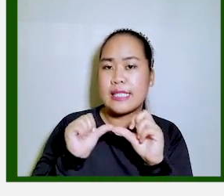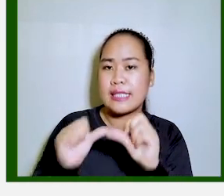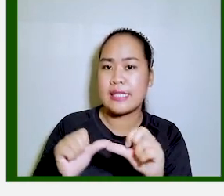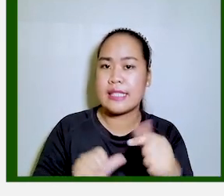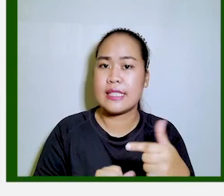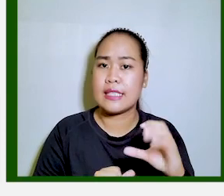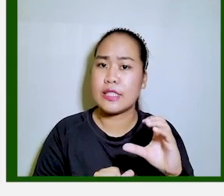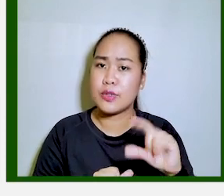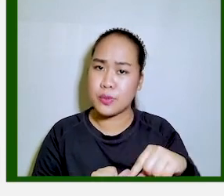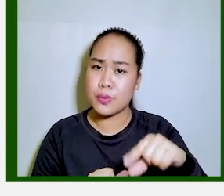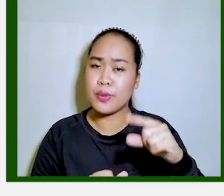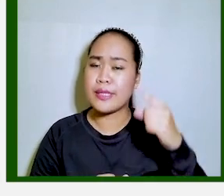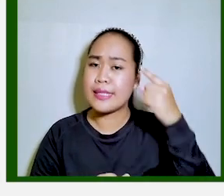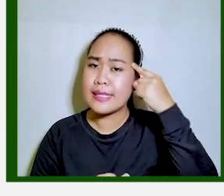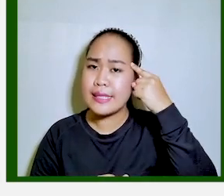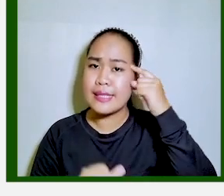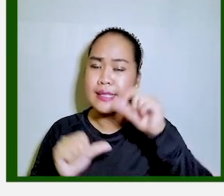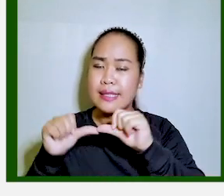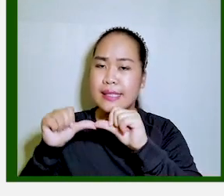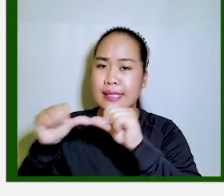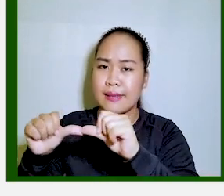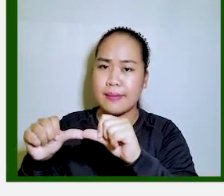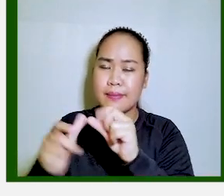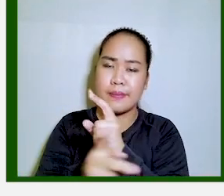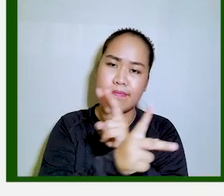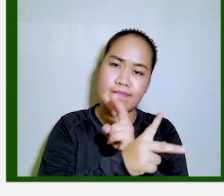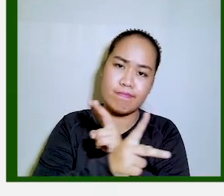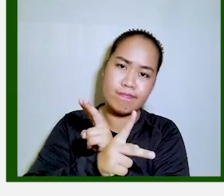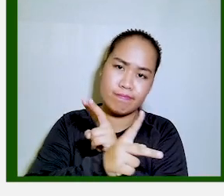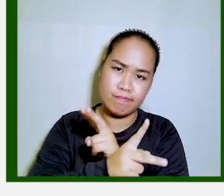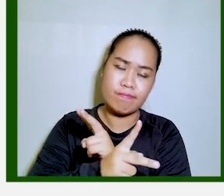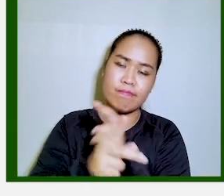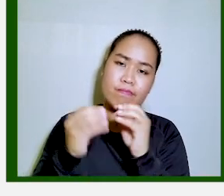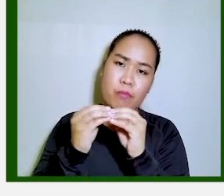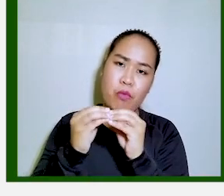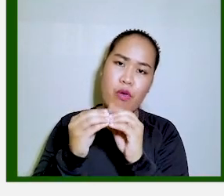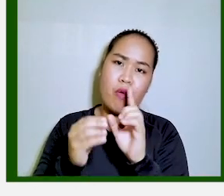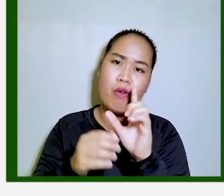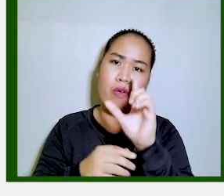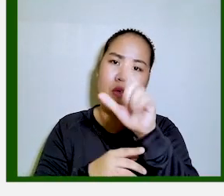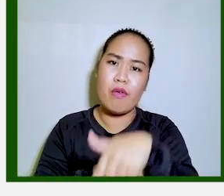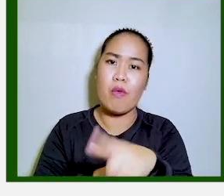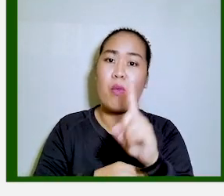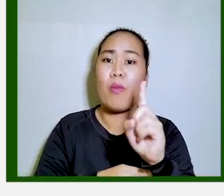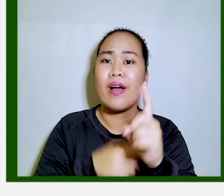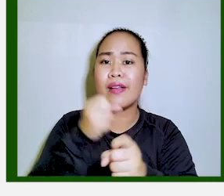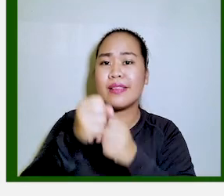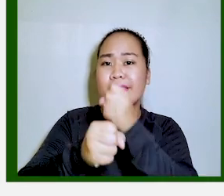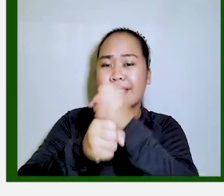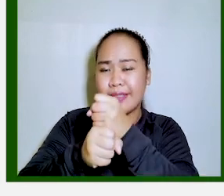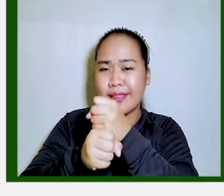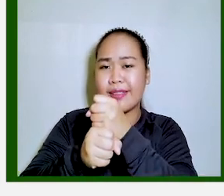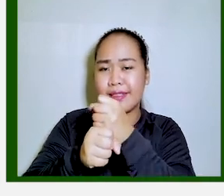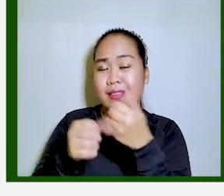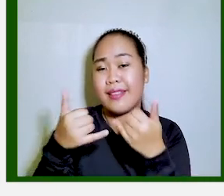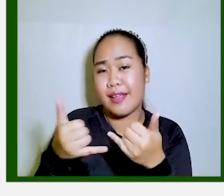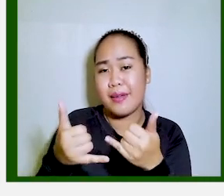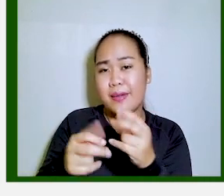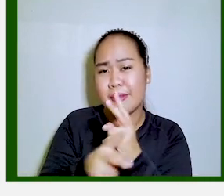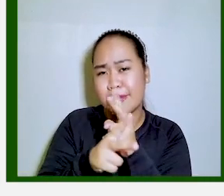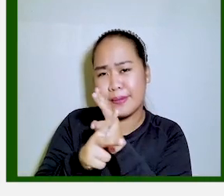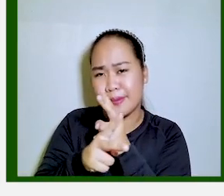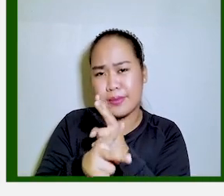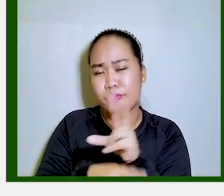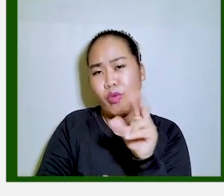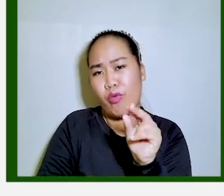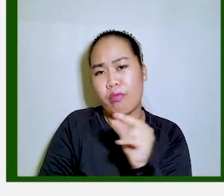tayo. Halos isang taon na rin naman tayong nag-iingat, di ba? So sa akin mga kabarangay no, wag naman po tayong maging lax no?